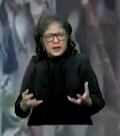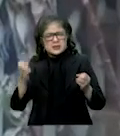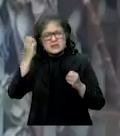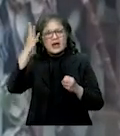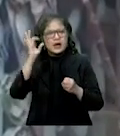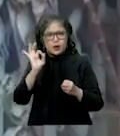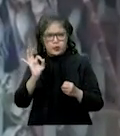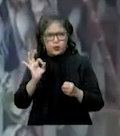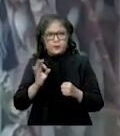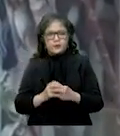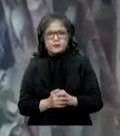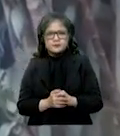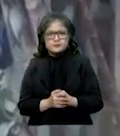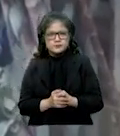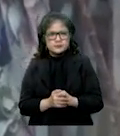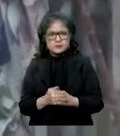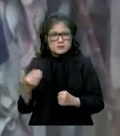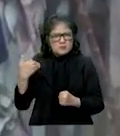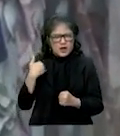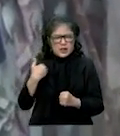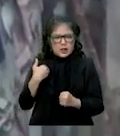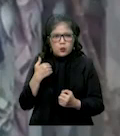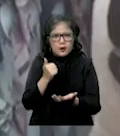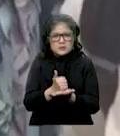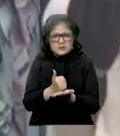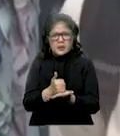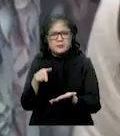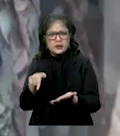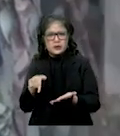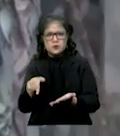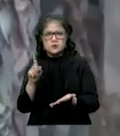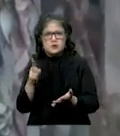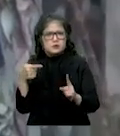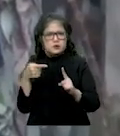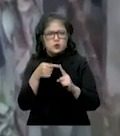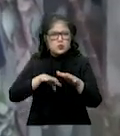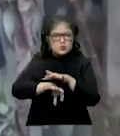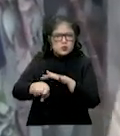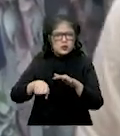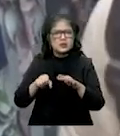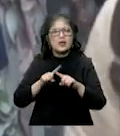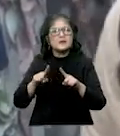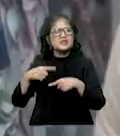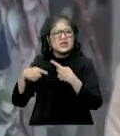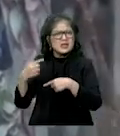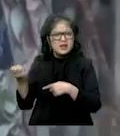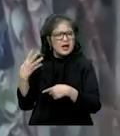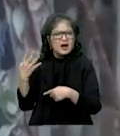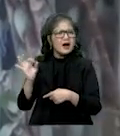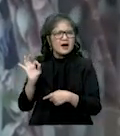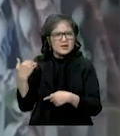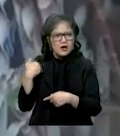Ya, kita belum tahu kurang pasti, Mas. Cuman katanya ada unsur pencurian, cuman kita cerita kronologisnya belum berani cerita kita. Nah,